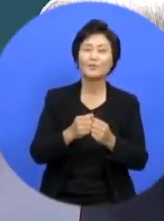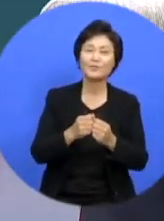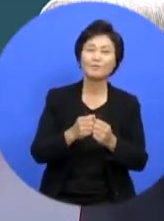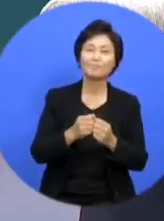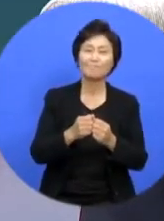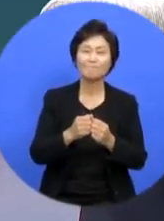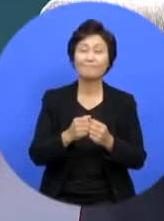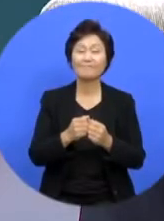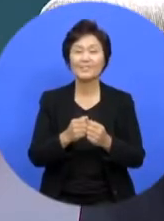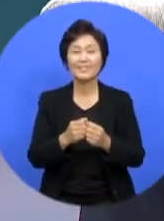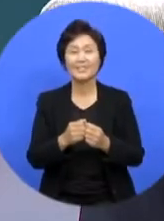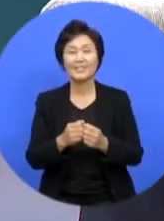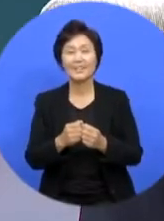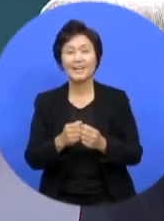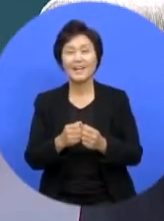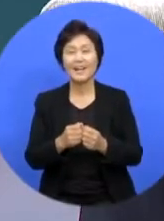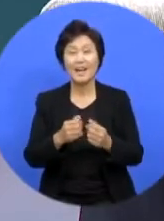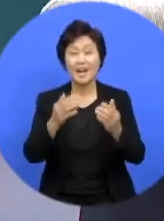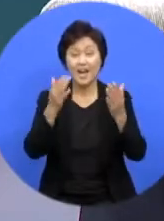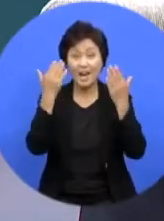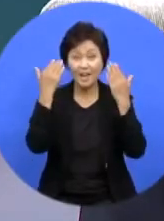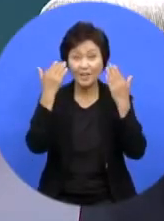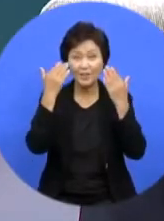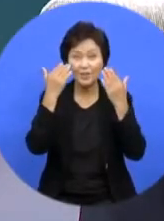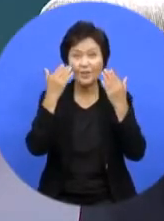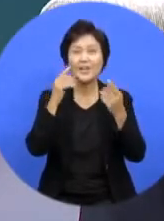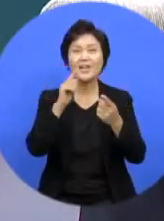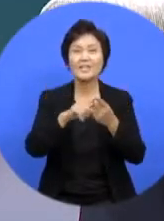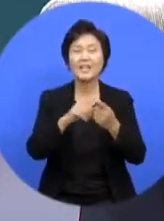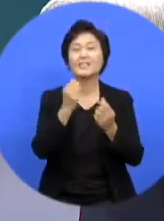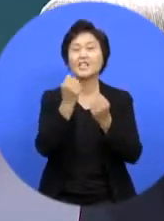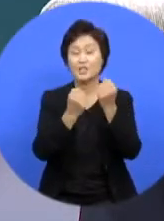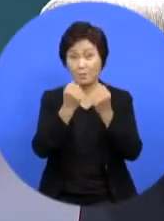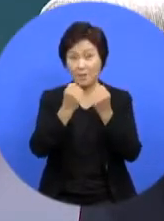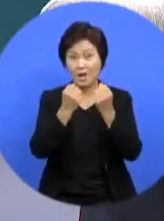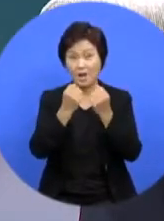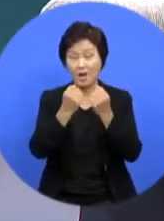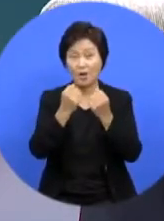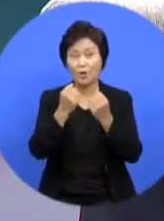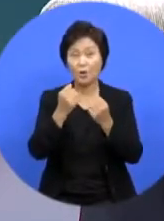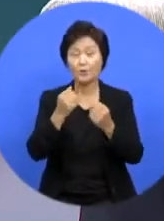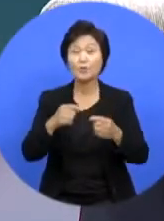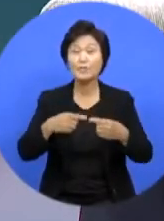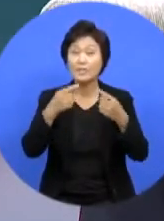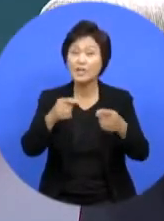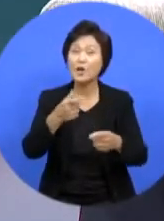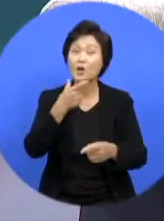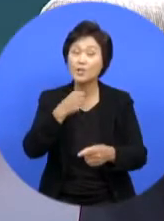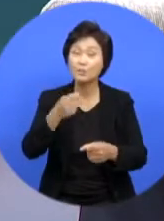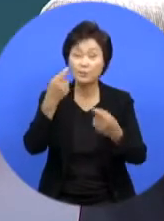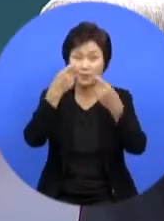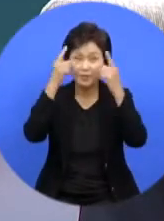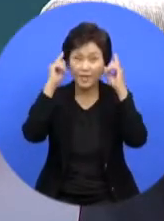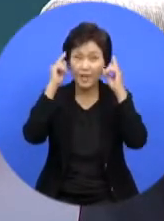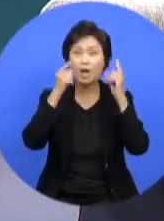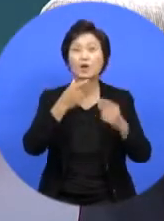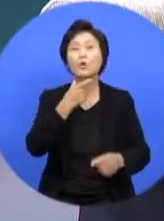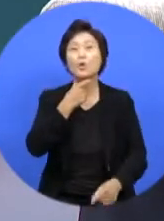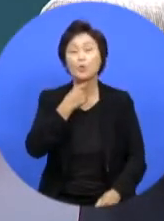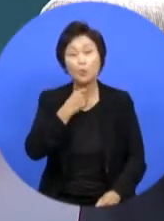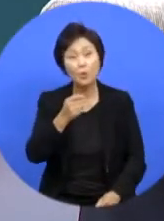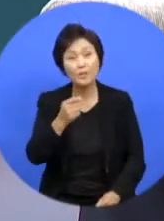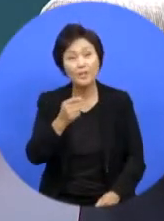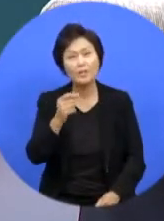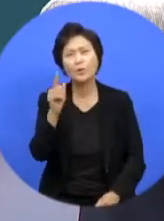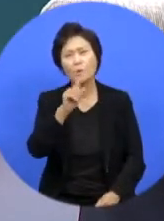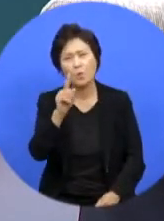걸로 시작해가지고 이제 우리 학교에 대해서 설명하면서 이제 그 대학교들이 원하는 거를 이제 좀 파악하면서 이제 하는